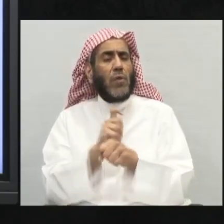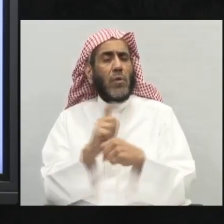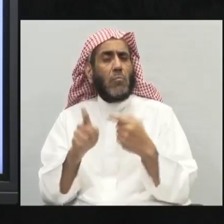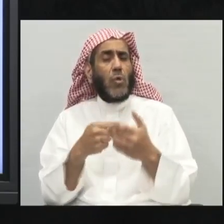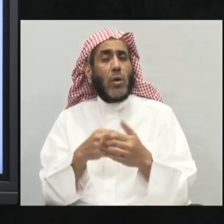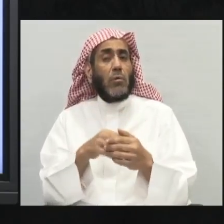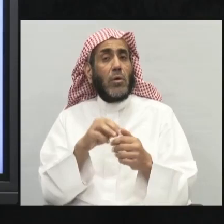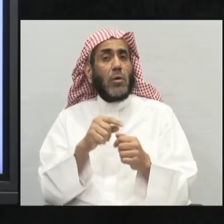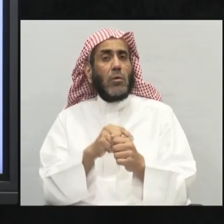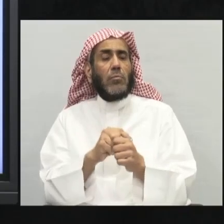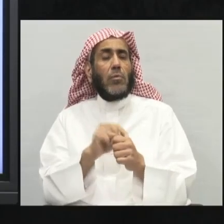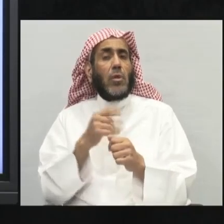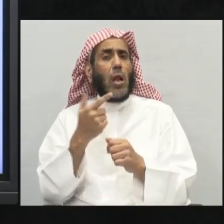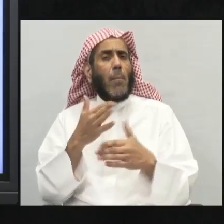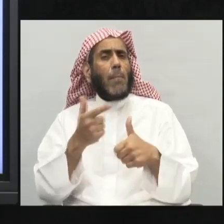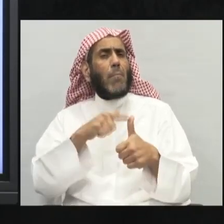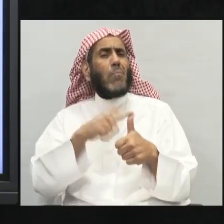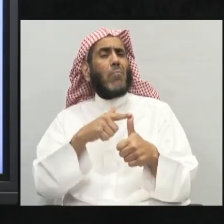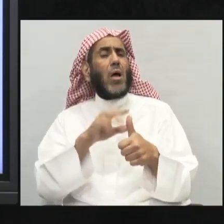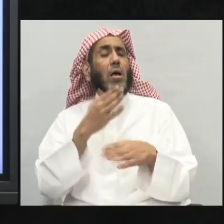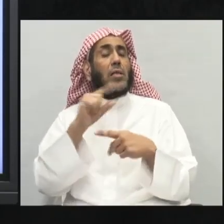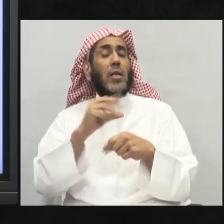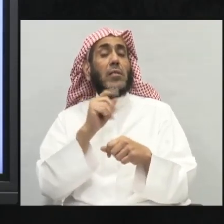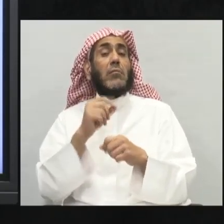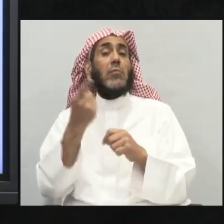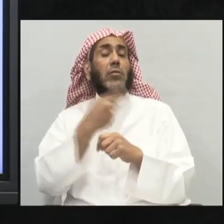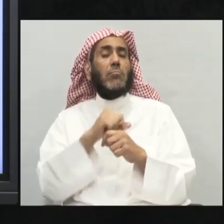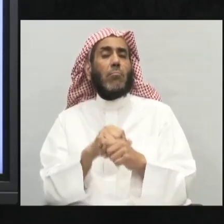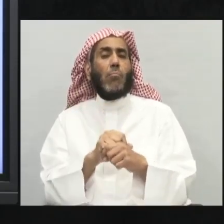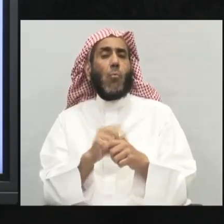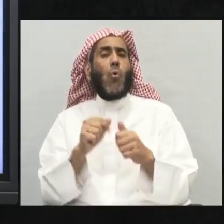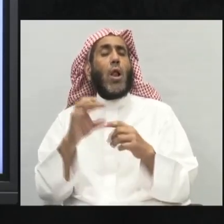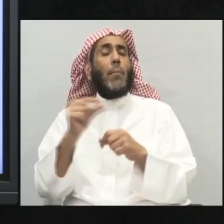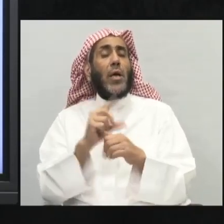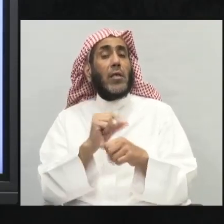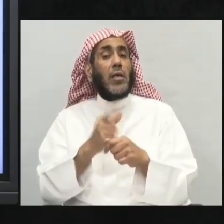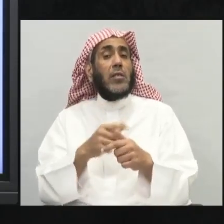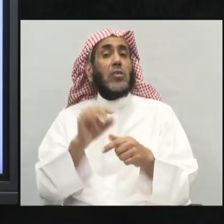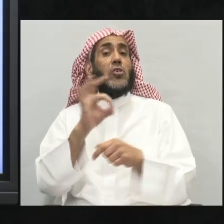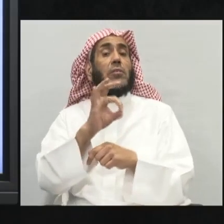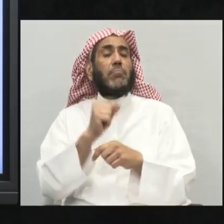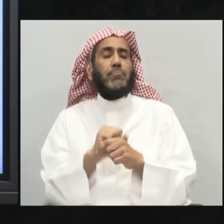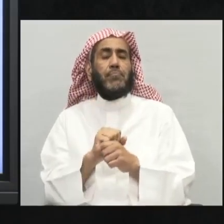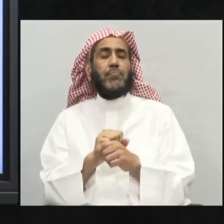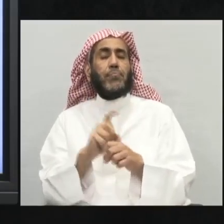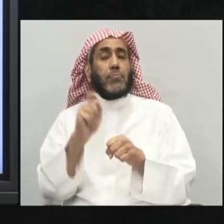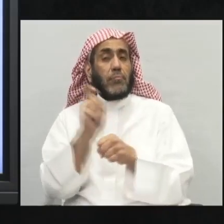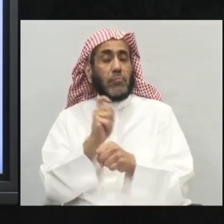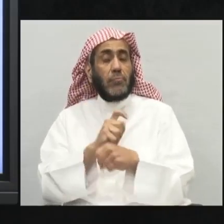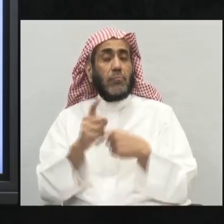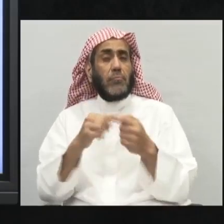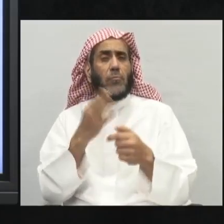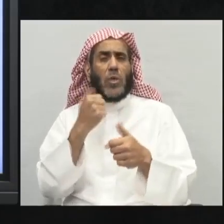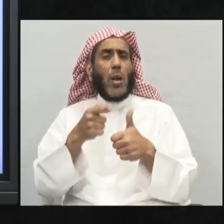المضارع اذا لم يسبق باداه نصب ولا باداه جزم اذا الفعل المضارع